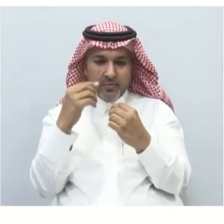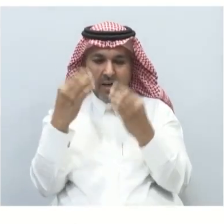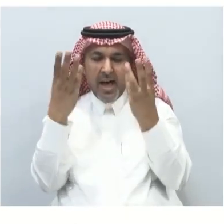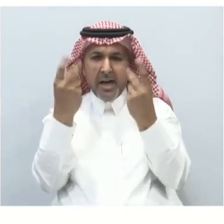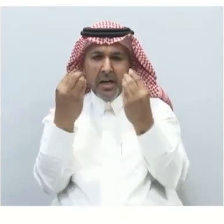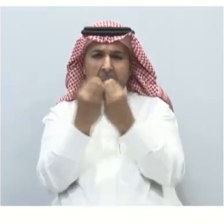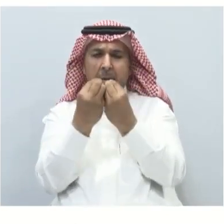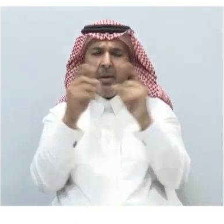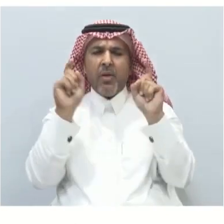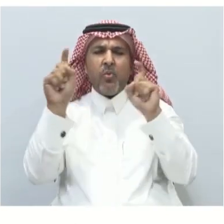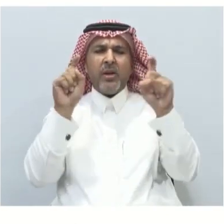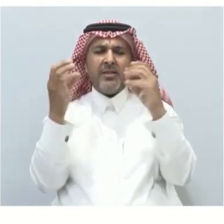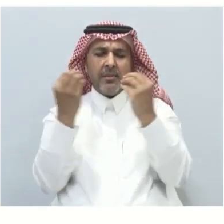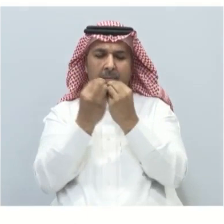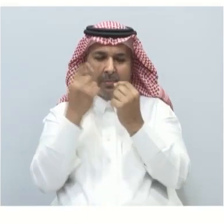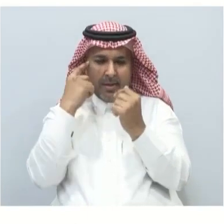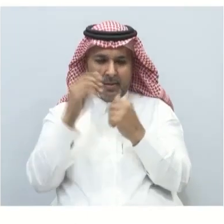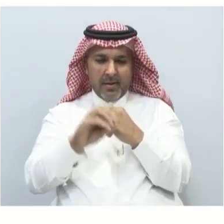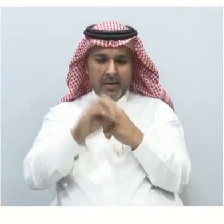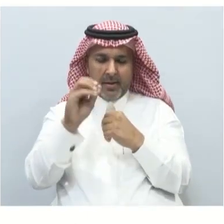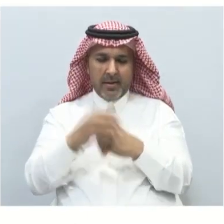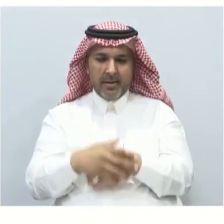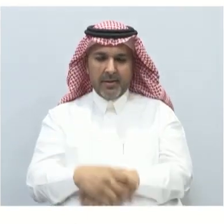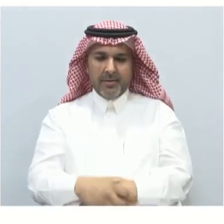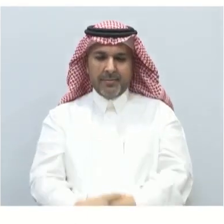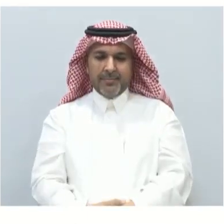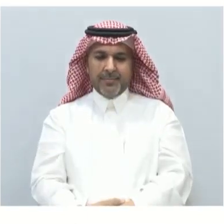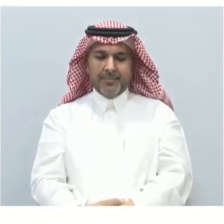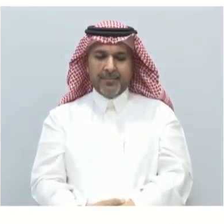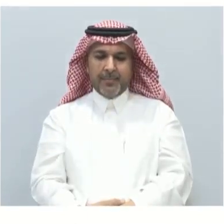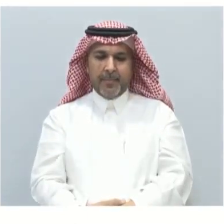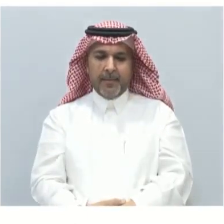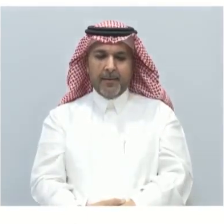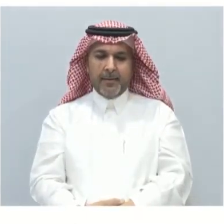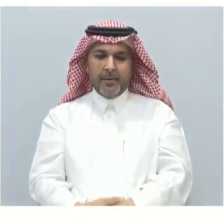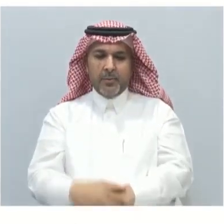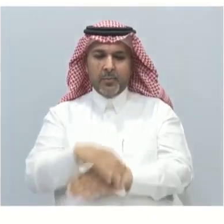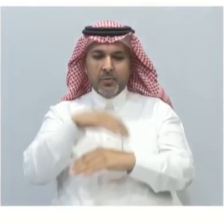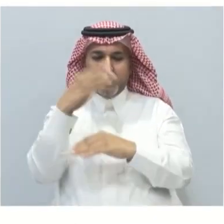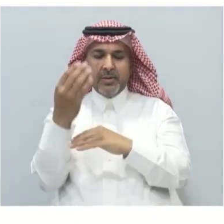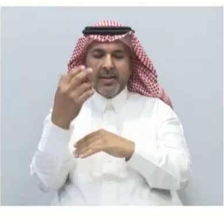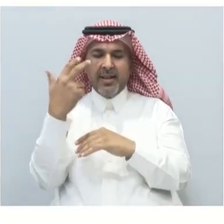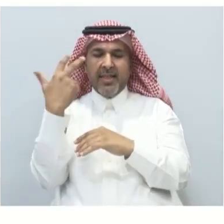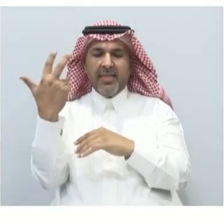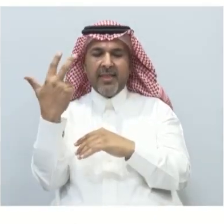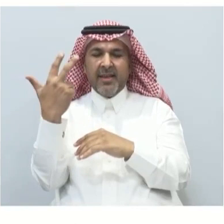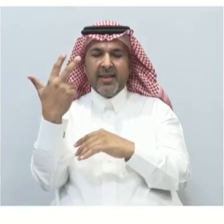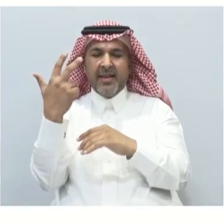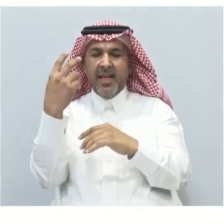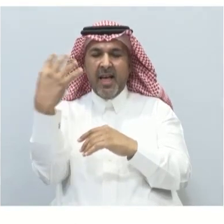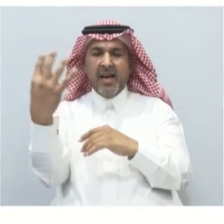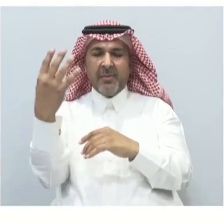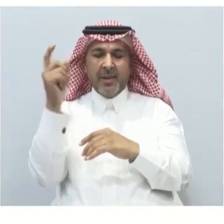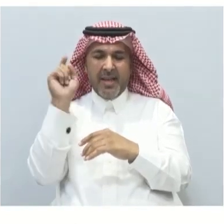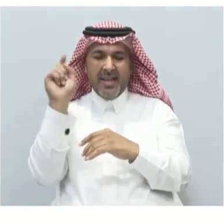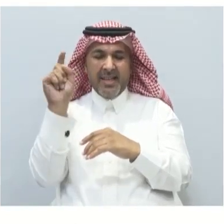الحين 2 اكس لهذا الطرف وننقل 12 لهذا الطرف وبالتالي حتكون هنا عندك 6 اكس